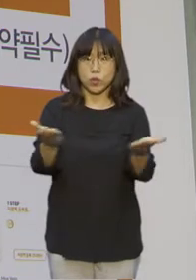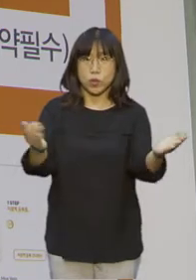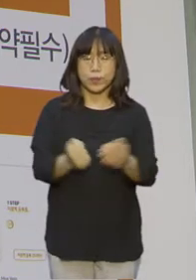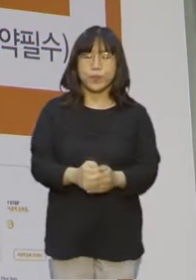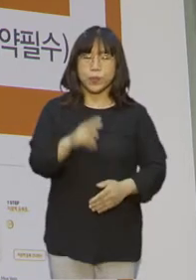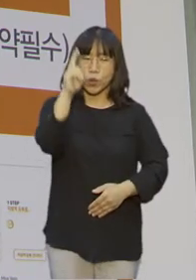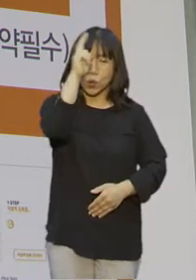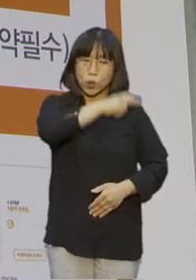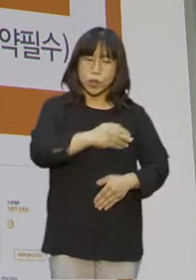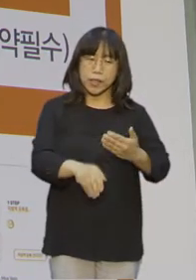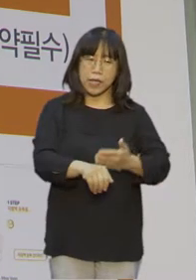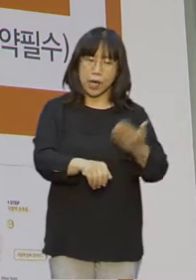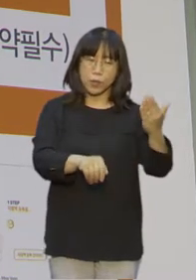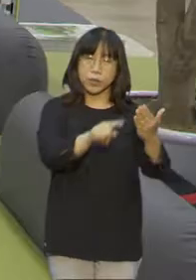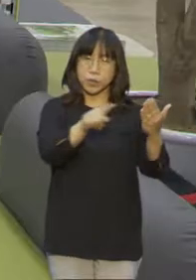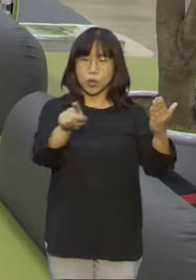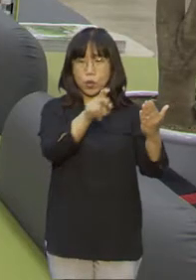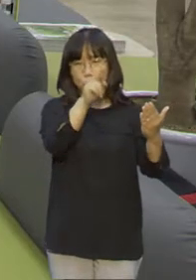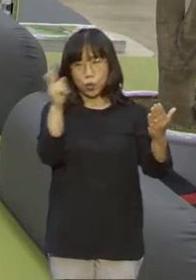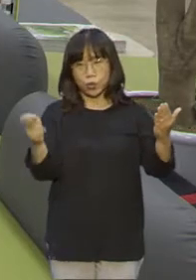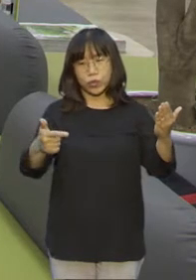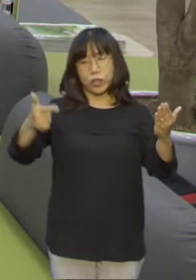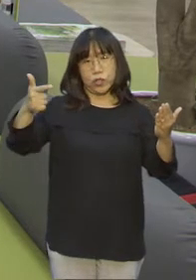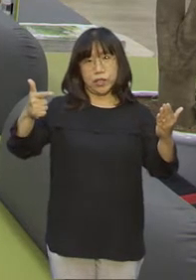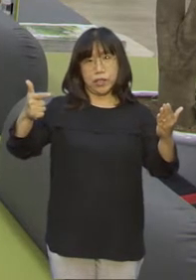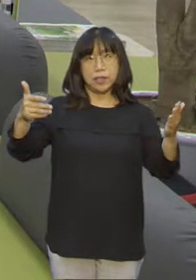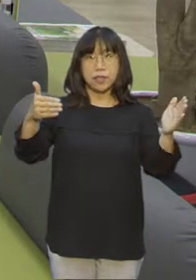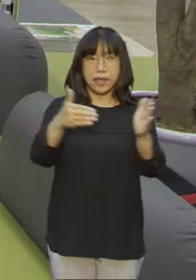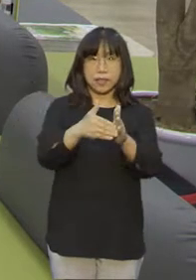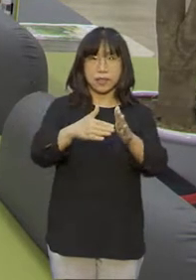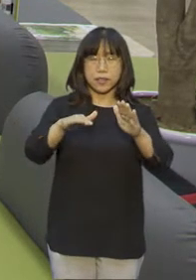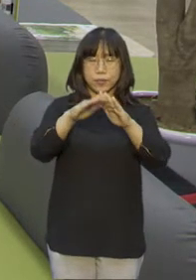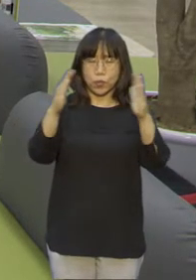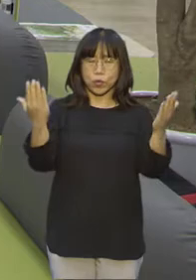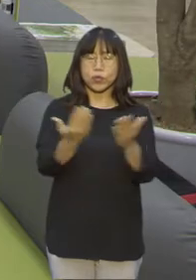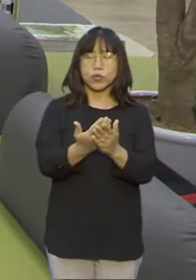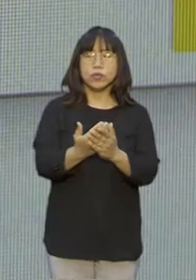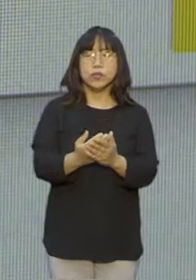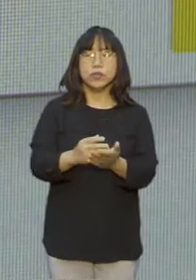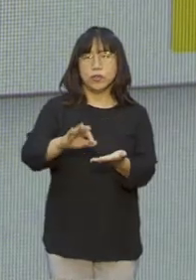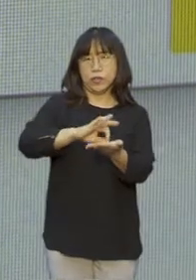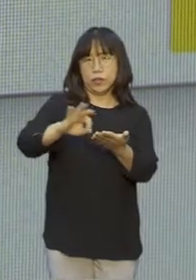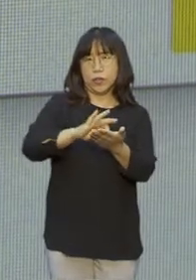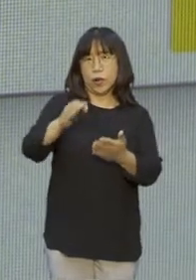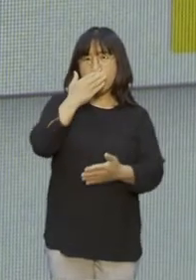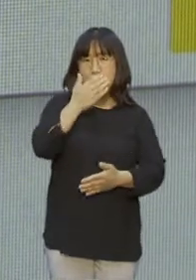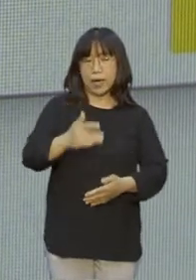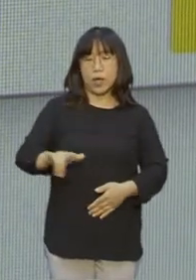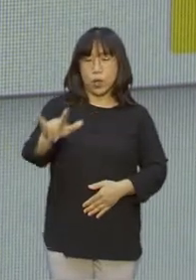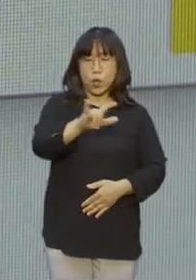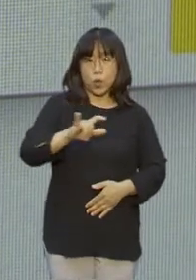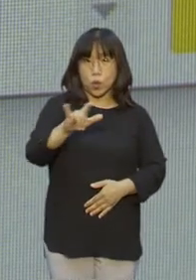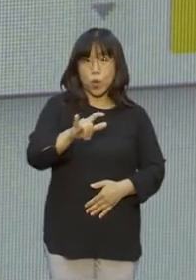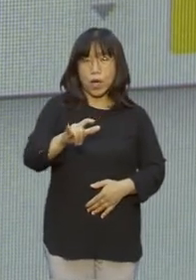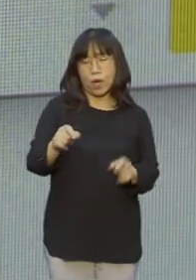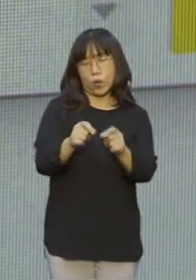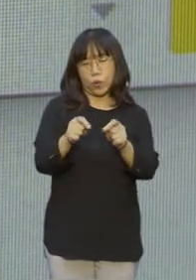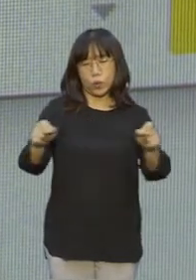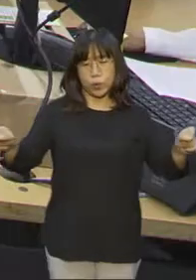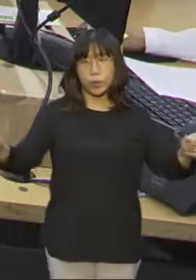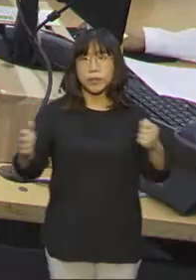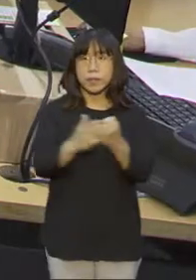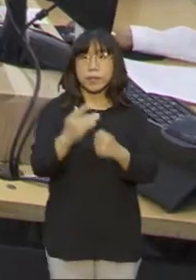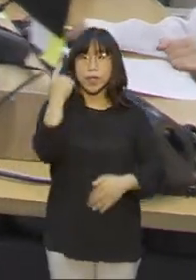카카오톡 채널과 U-Health존은 오전 9시부터 오후 6시까지 구민 모두 이용할 수 있습니다.